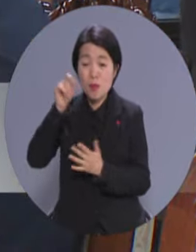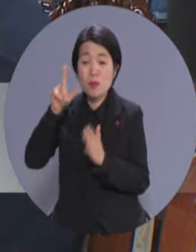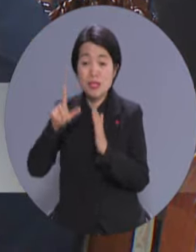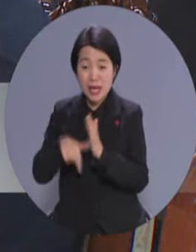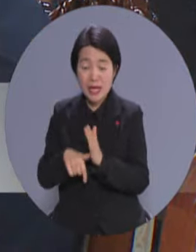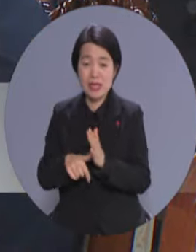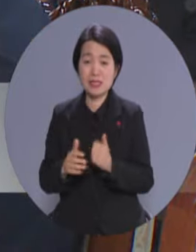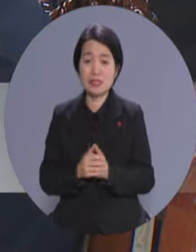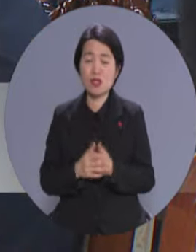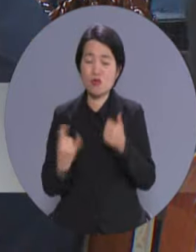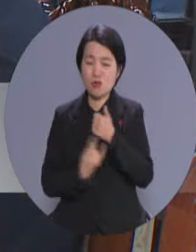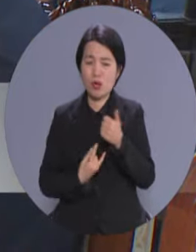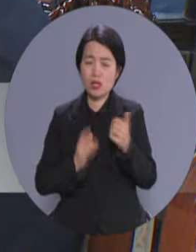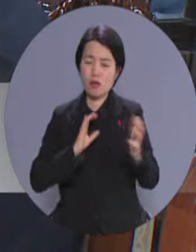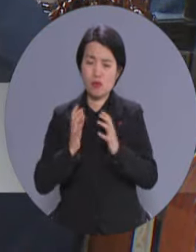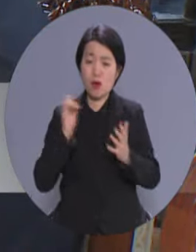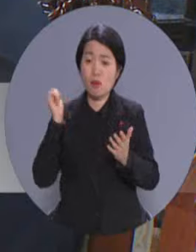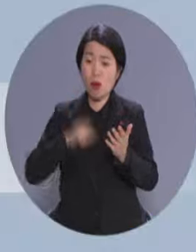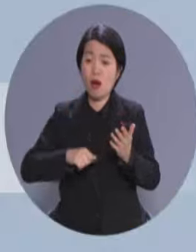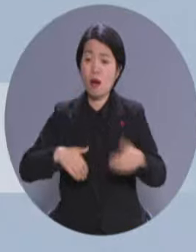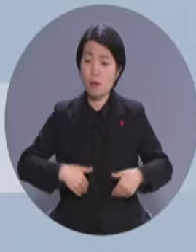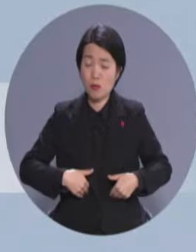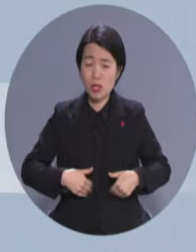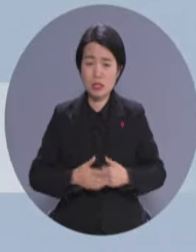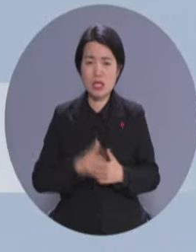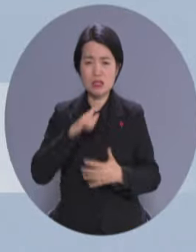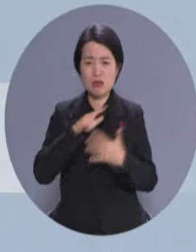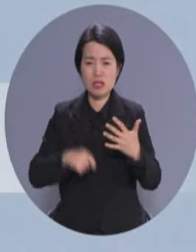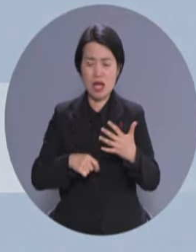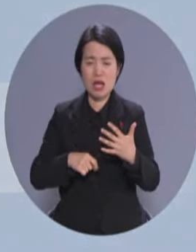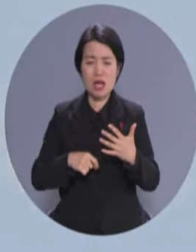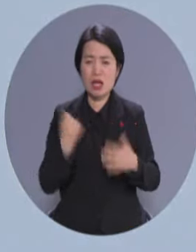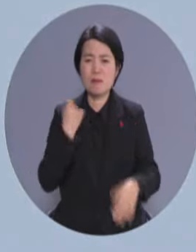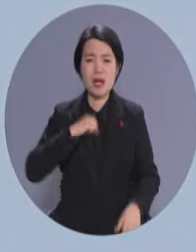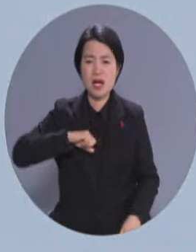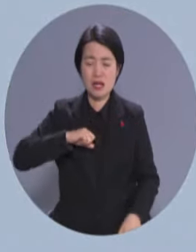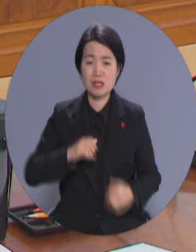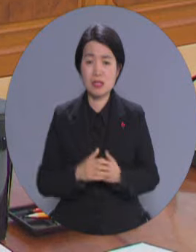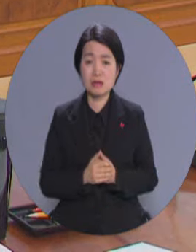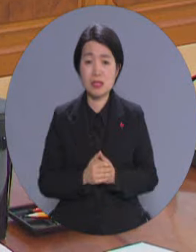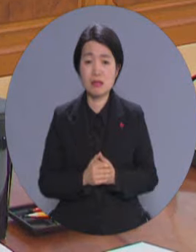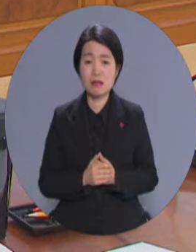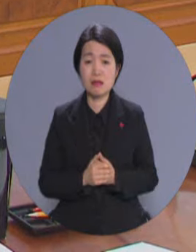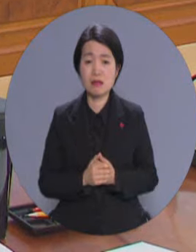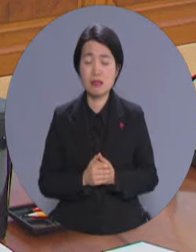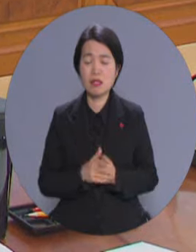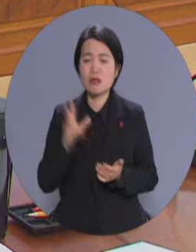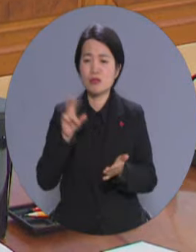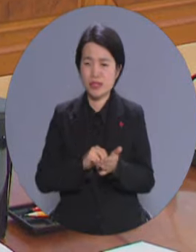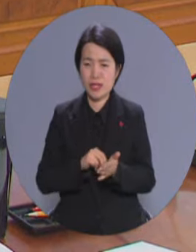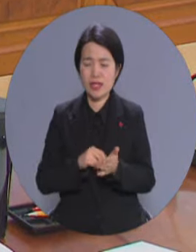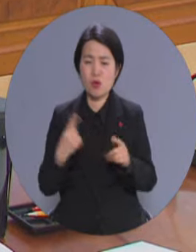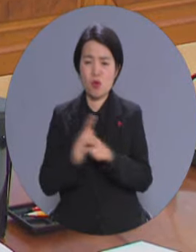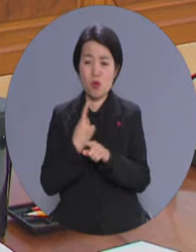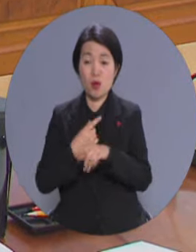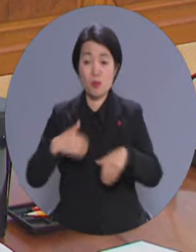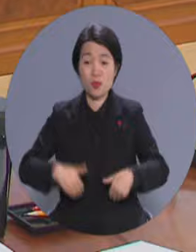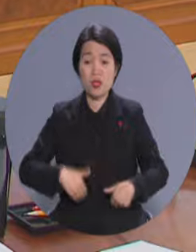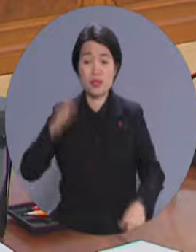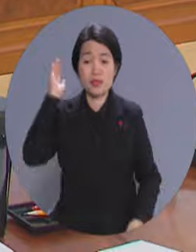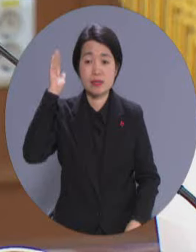위해서는 위원회의 의결을 거쳐야 하지만 절차가 지켜지지 않았다며 이 같은 문제들을 바로잡아야